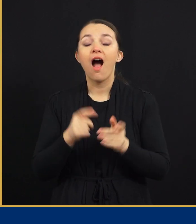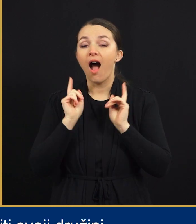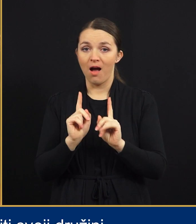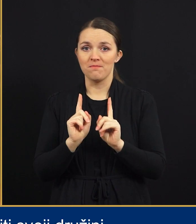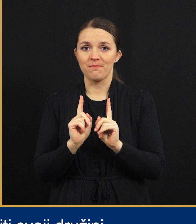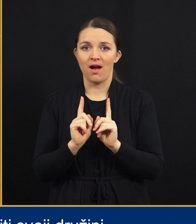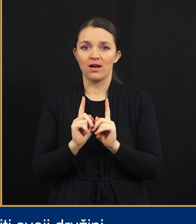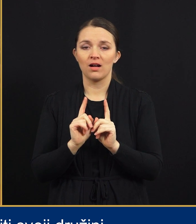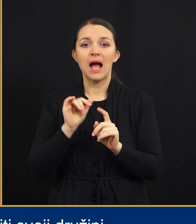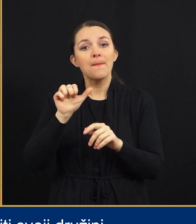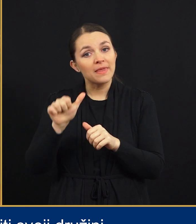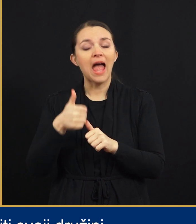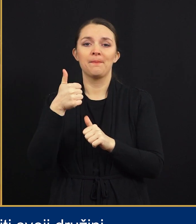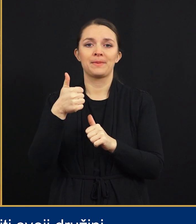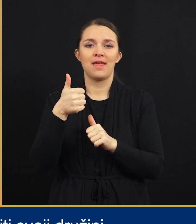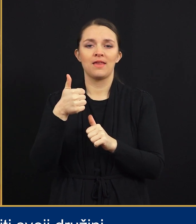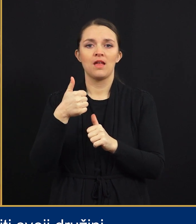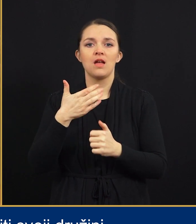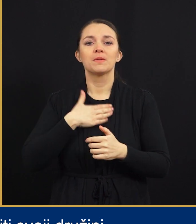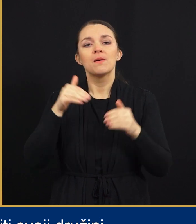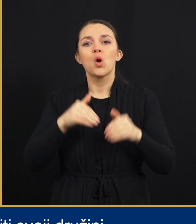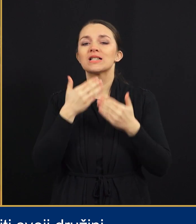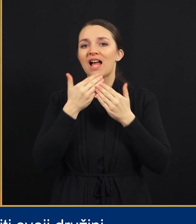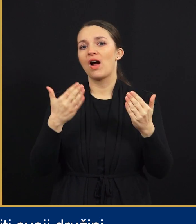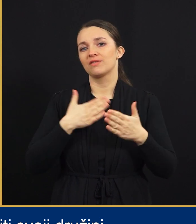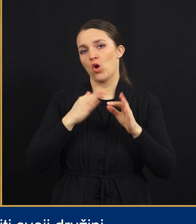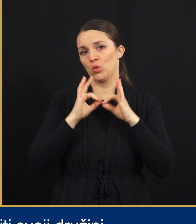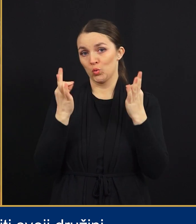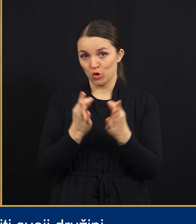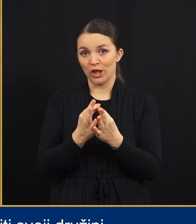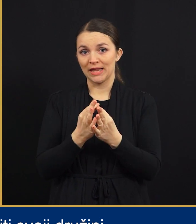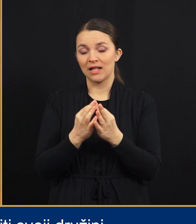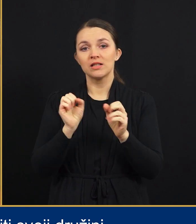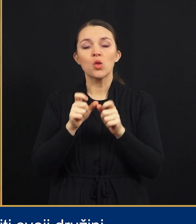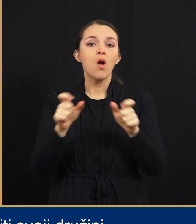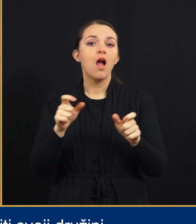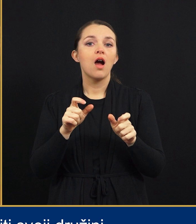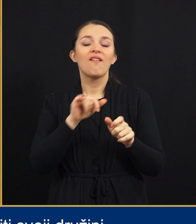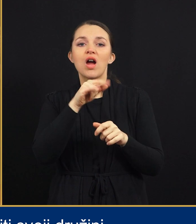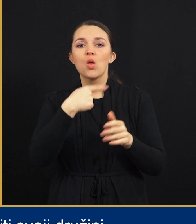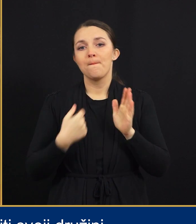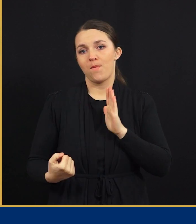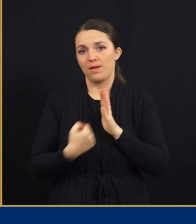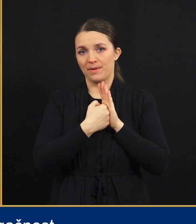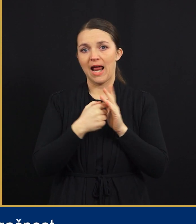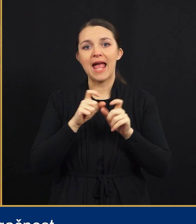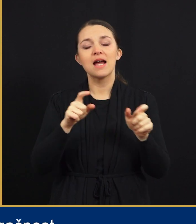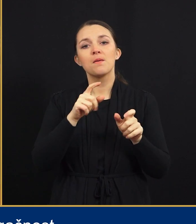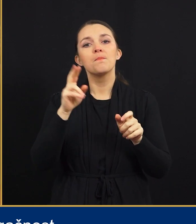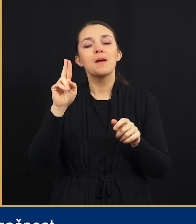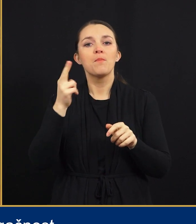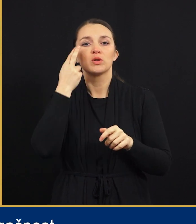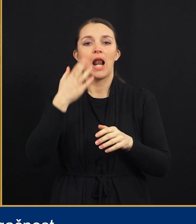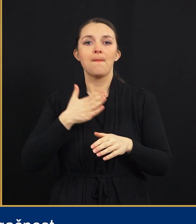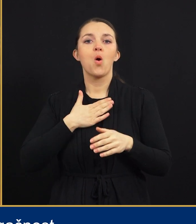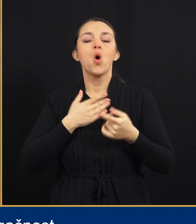Ampak najprej bi se morala zahvaliti svoji družini, zaradi tega, ker me je vedno podpirala, ker je